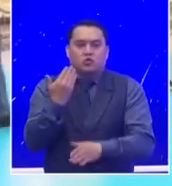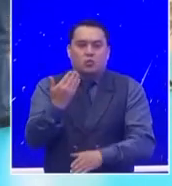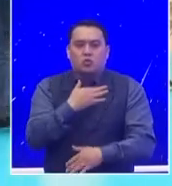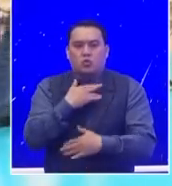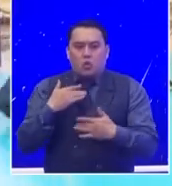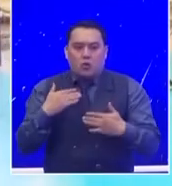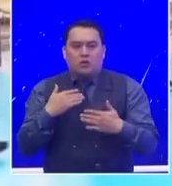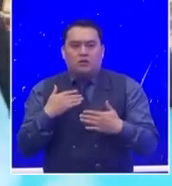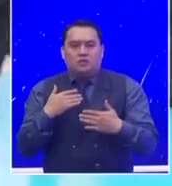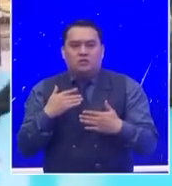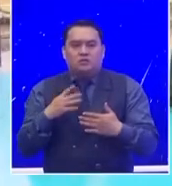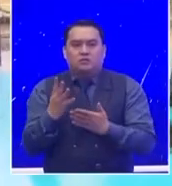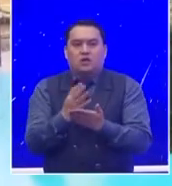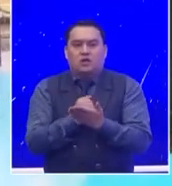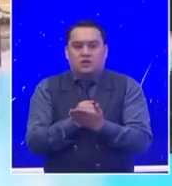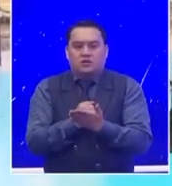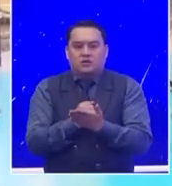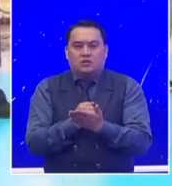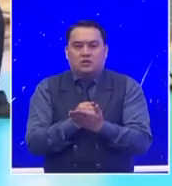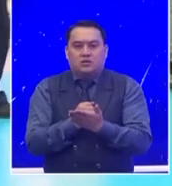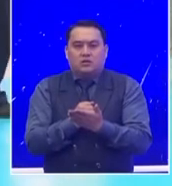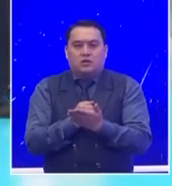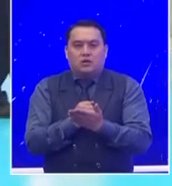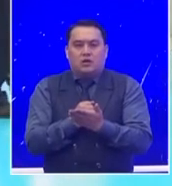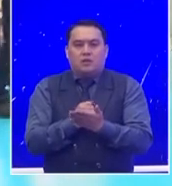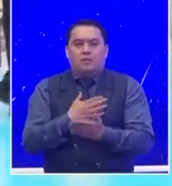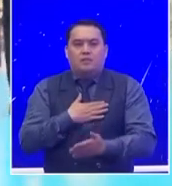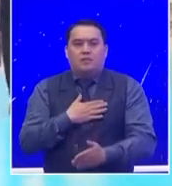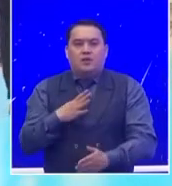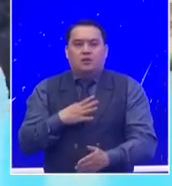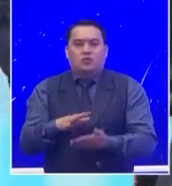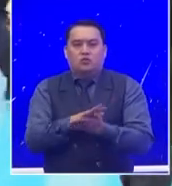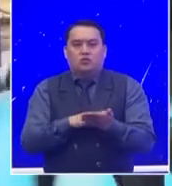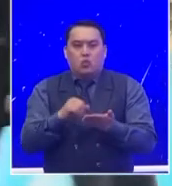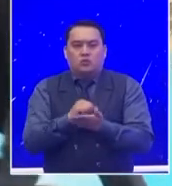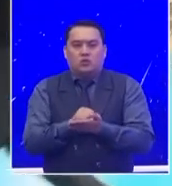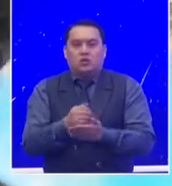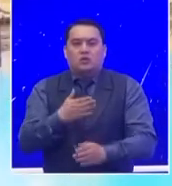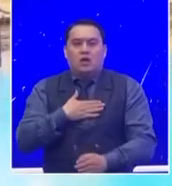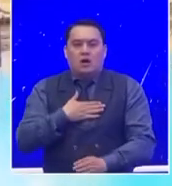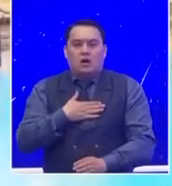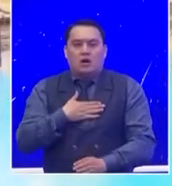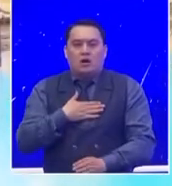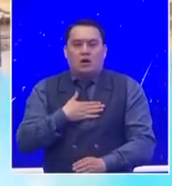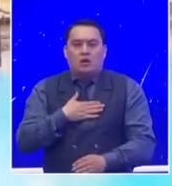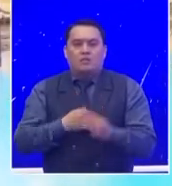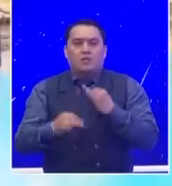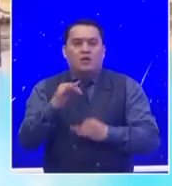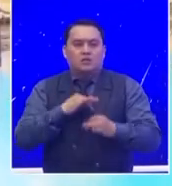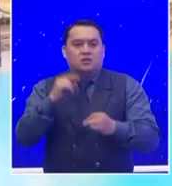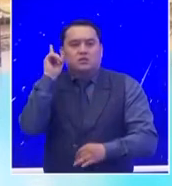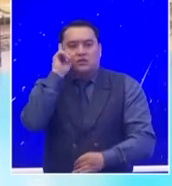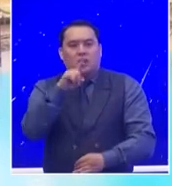много чего сохранилось, которое могло быть уничтожено. И я из бесед с ним, я знаю,